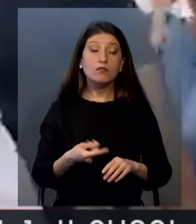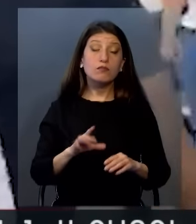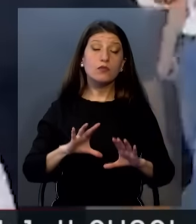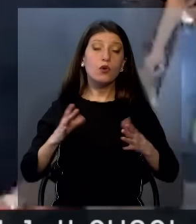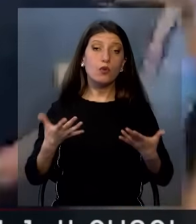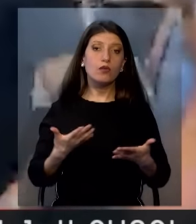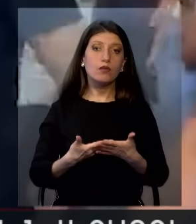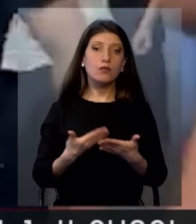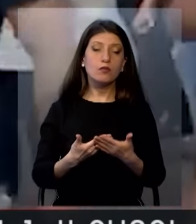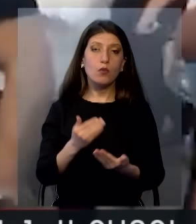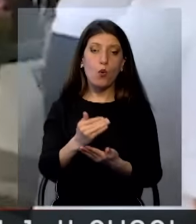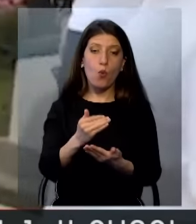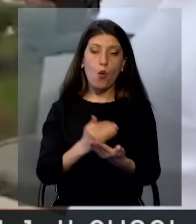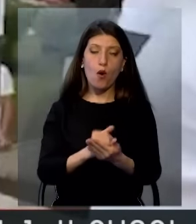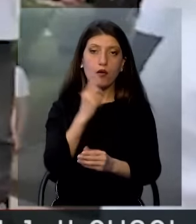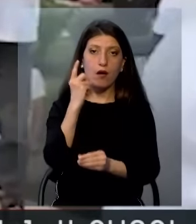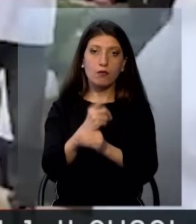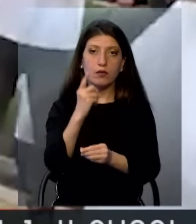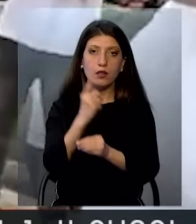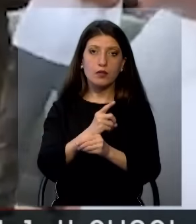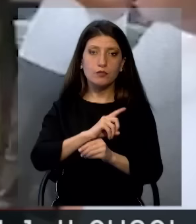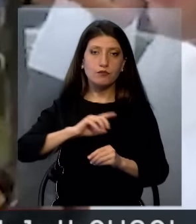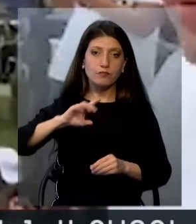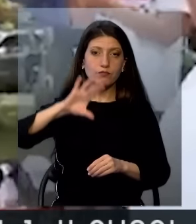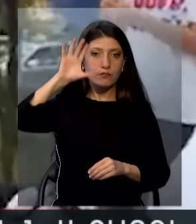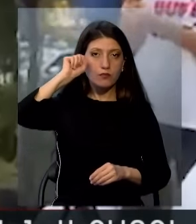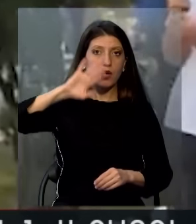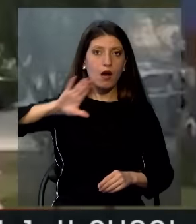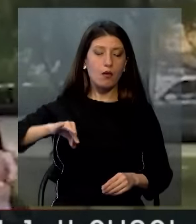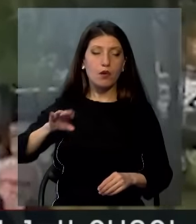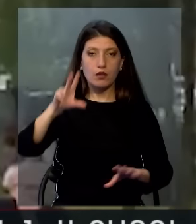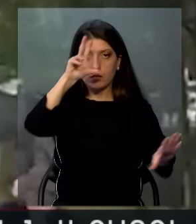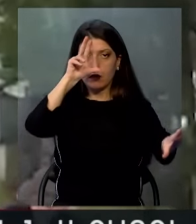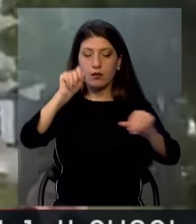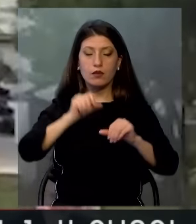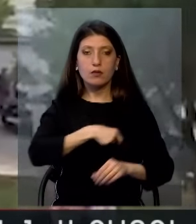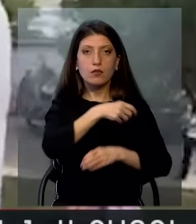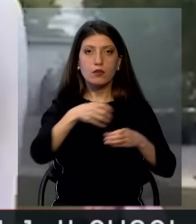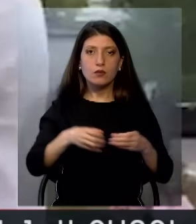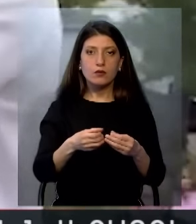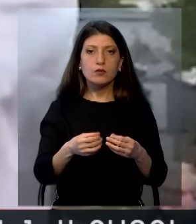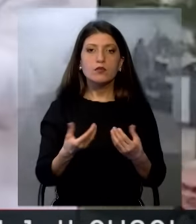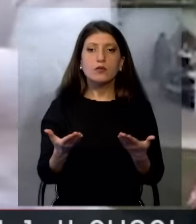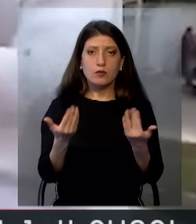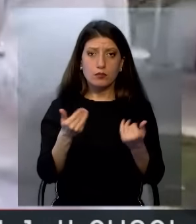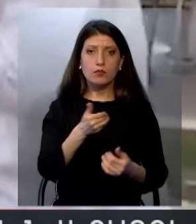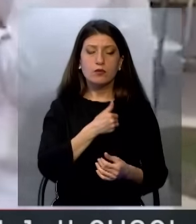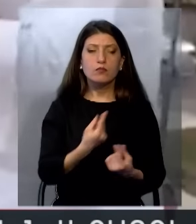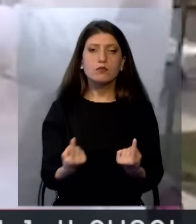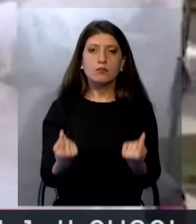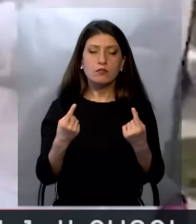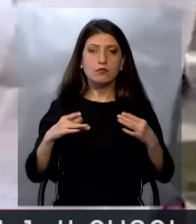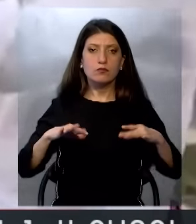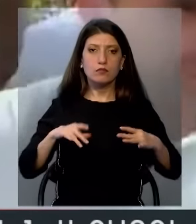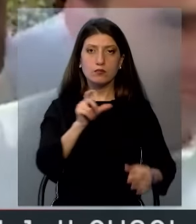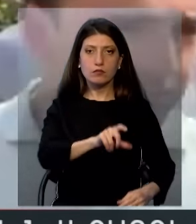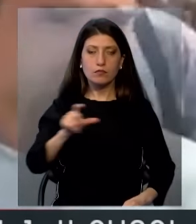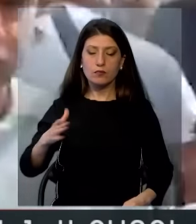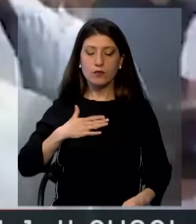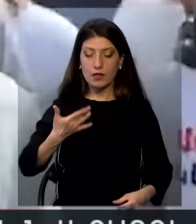Ենթադրվում է, որ օրենսդրական այդ արգելքը շրջանցելու համար իշխող կուսակցությունից արտոնություններ ստանալու ակնկալիքով խոշոր գործարարները